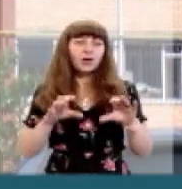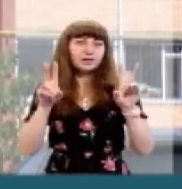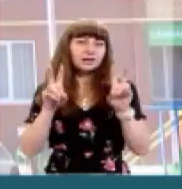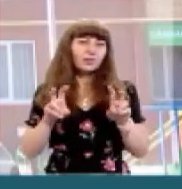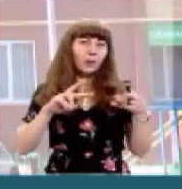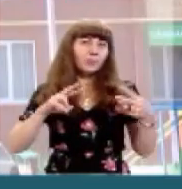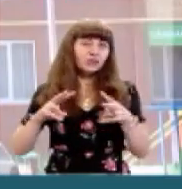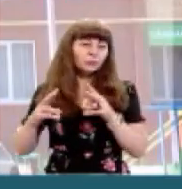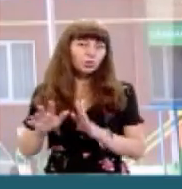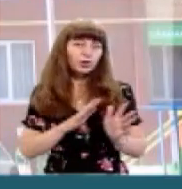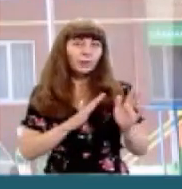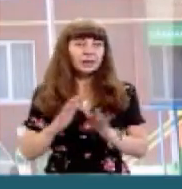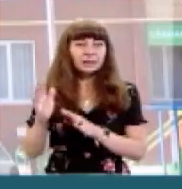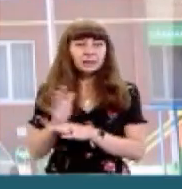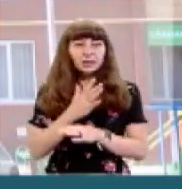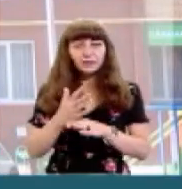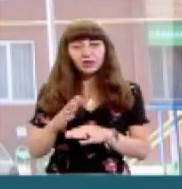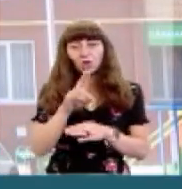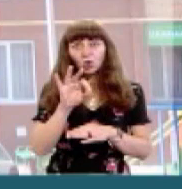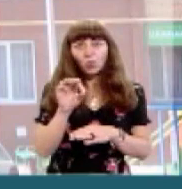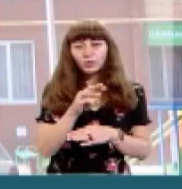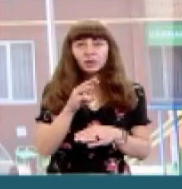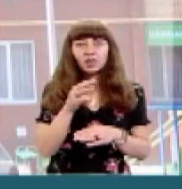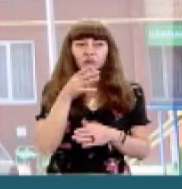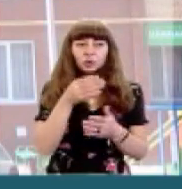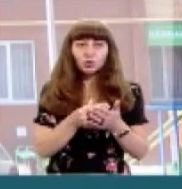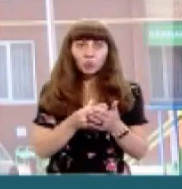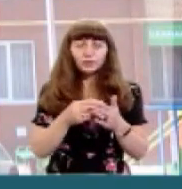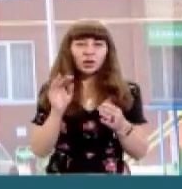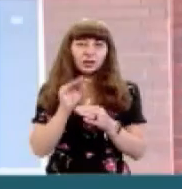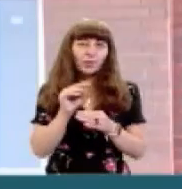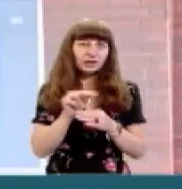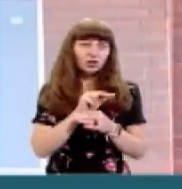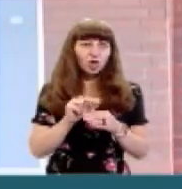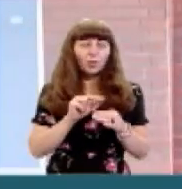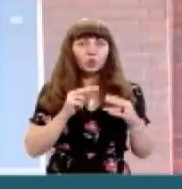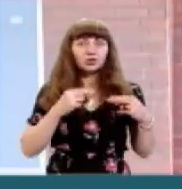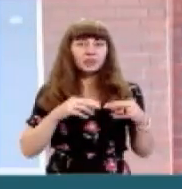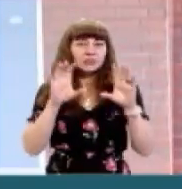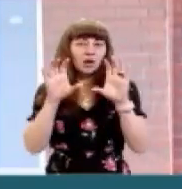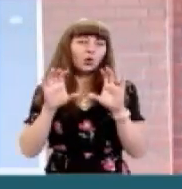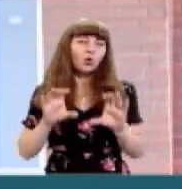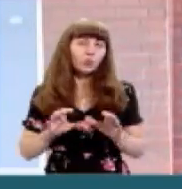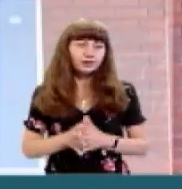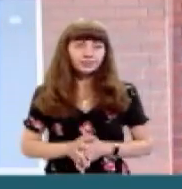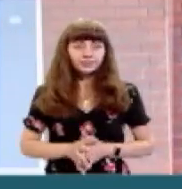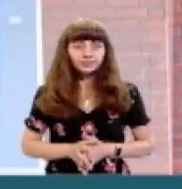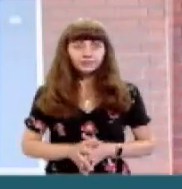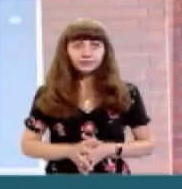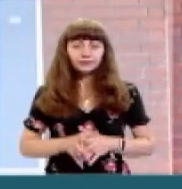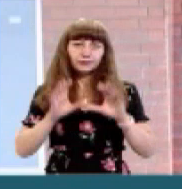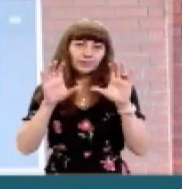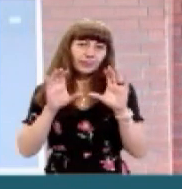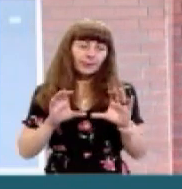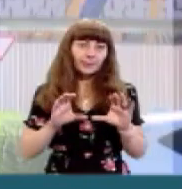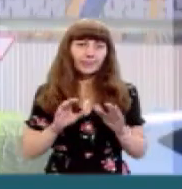тема пересмотра механизма распределения коммунальной собственности, идет доработка закона о жилищных отношениях. По словам специалистов, законодательно